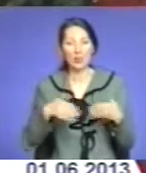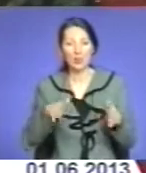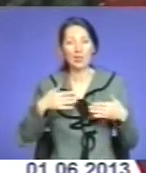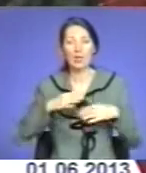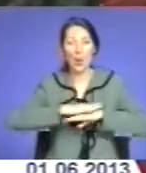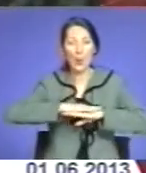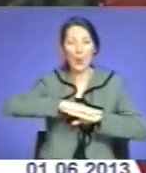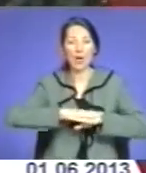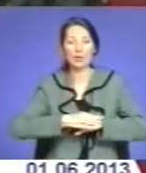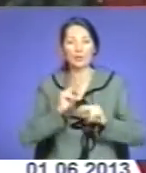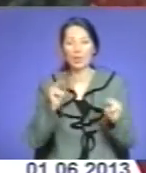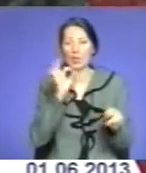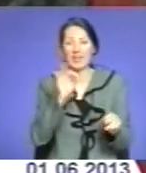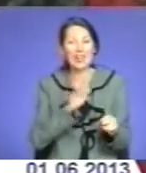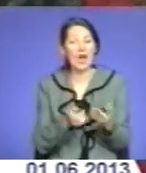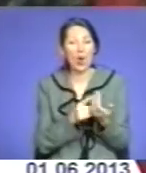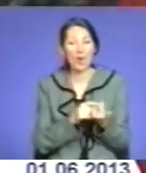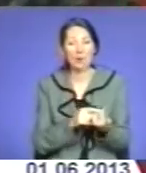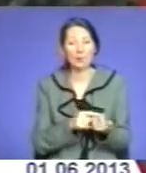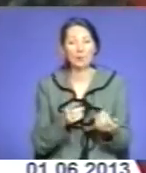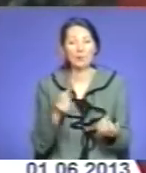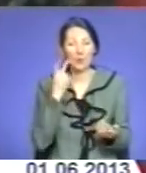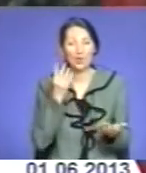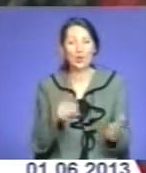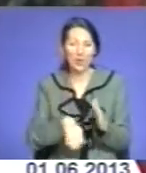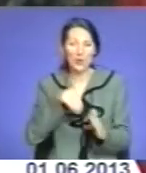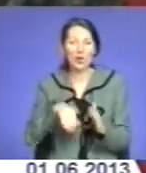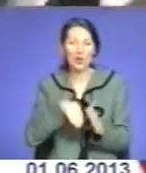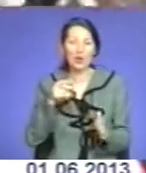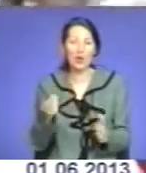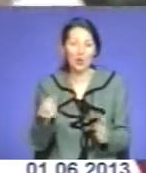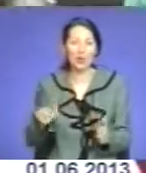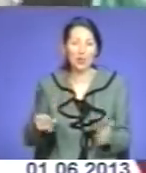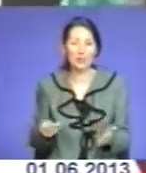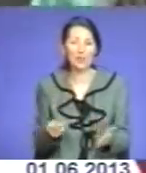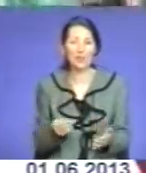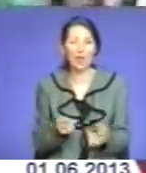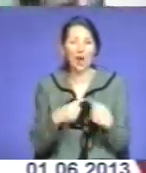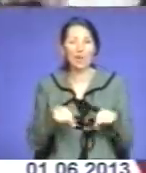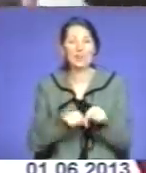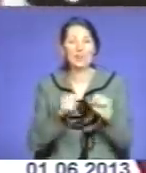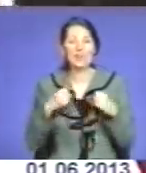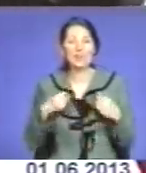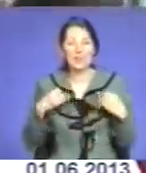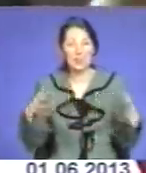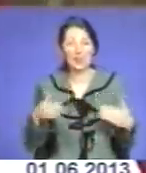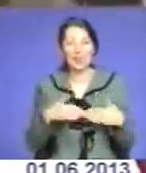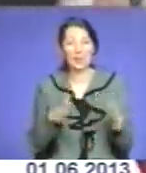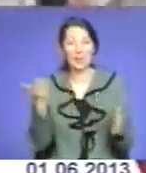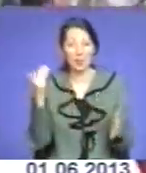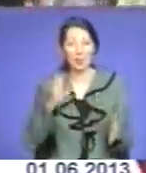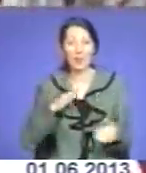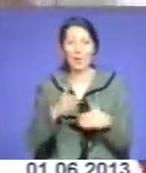казати, не рахувала. Постійно тільки витягуєш гроші. Організатори свята випускного радше були практичними,